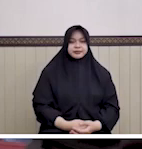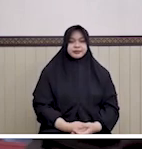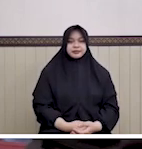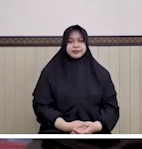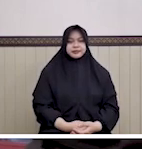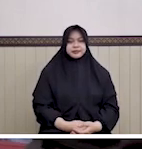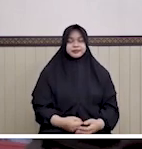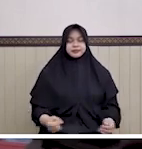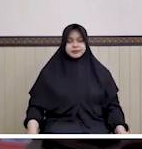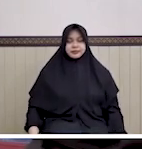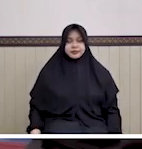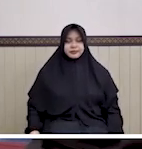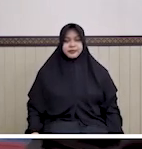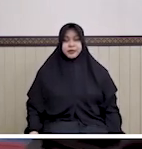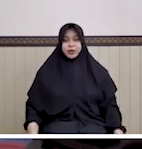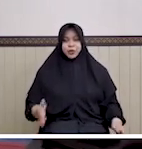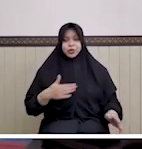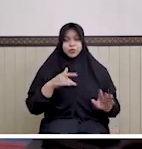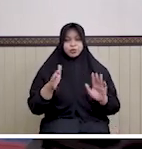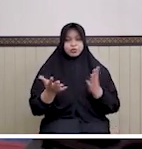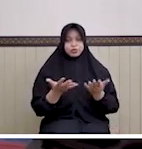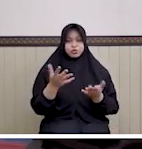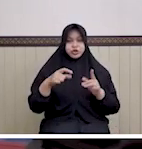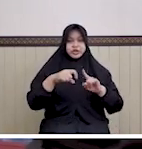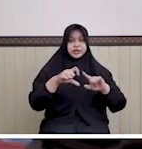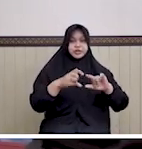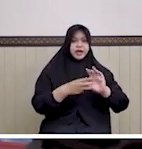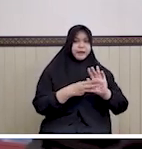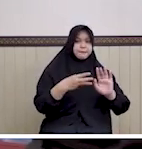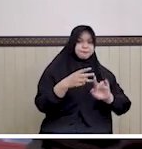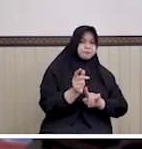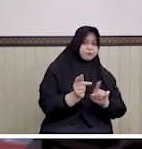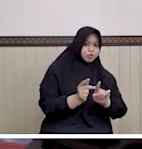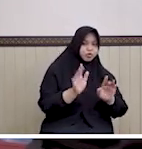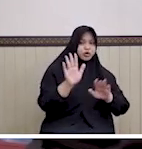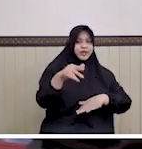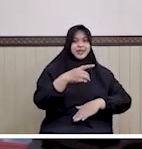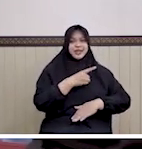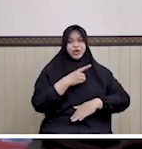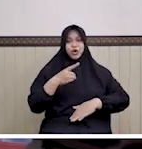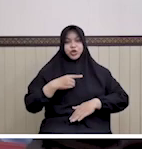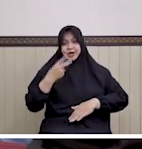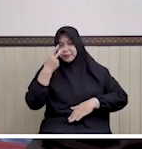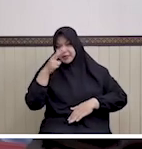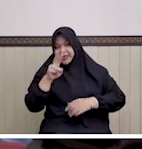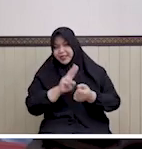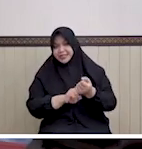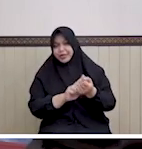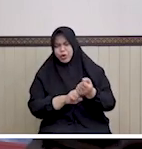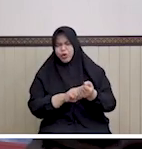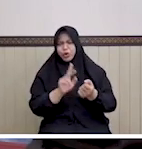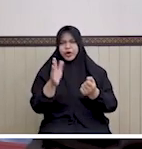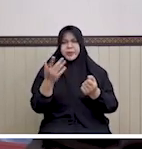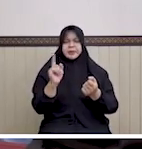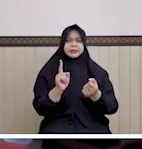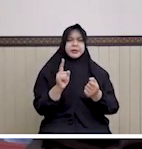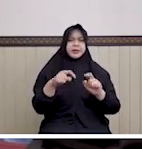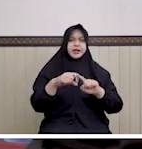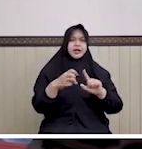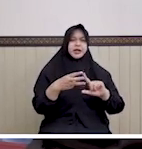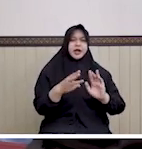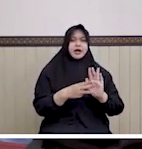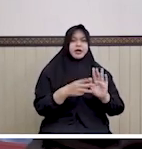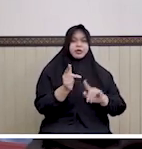Iya nah ampuh nah ini nanti dokter yang akan mendeteksi Apakah ini kambuhnya karena